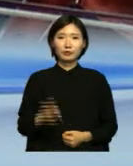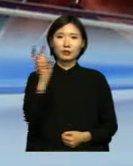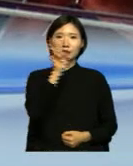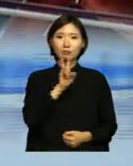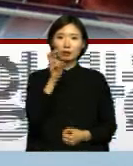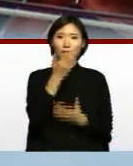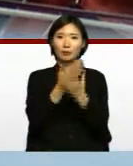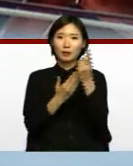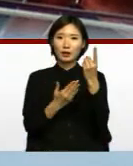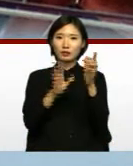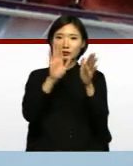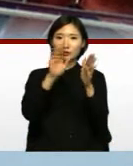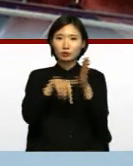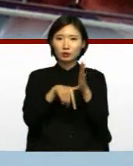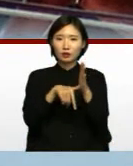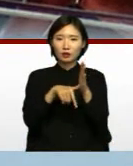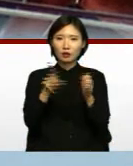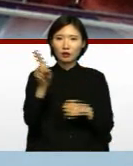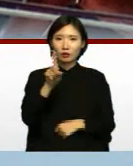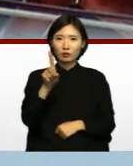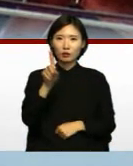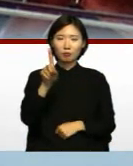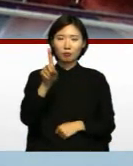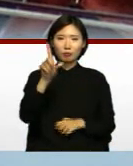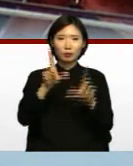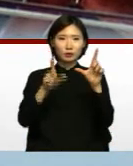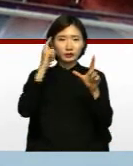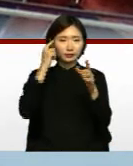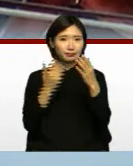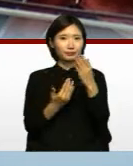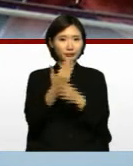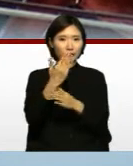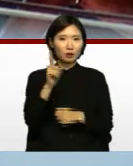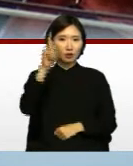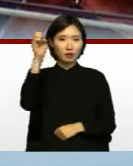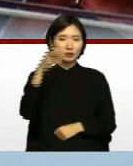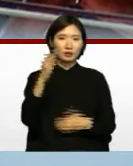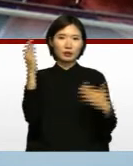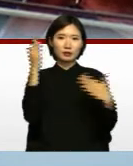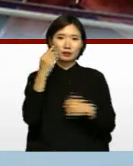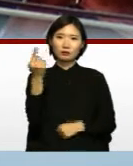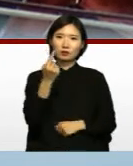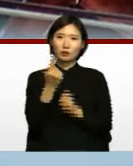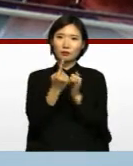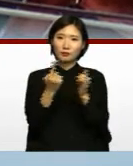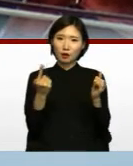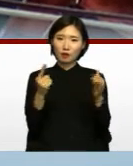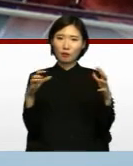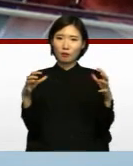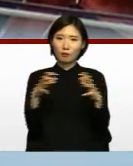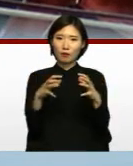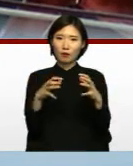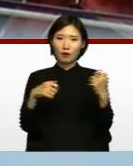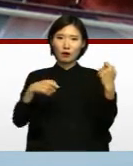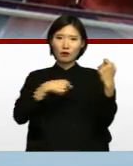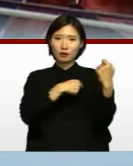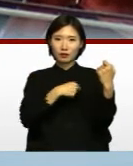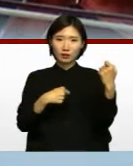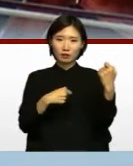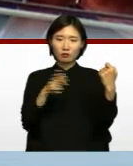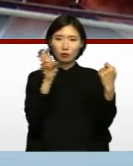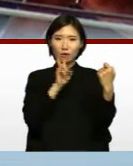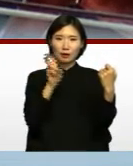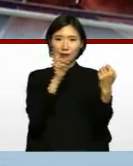음악으로 하나 되는 순간 하면 어떤 장면이 떠오르시나요? 고양시 학생 1,000명이 한 자리에 모여 악기 연주와